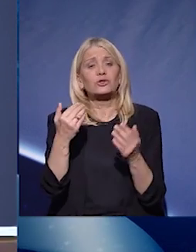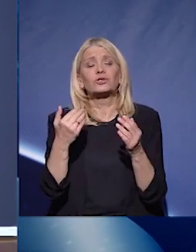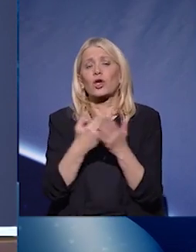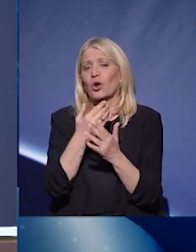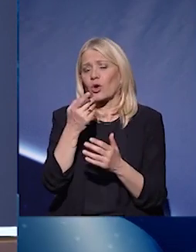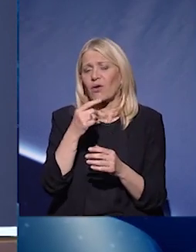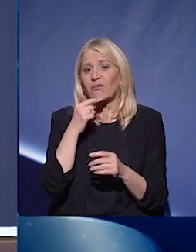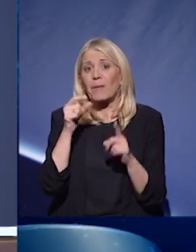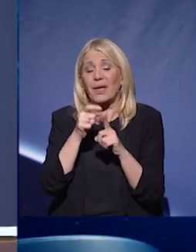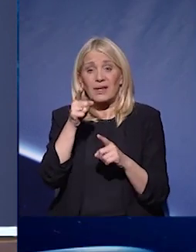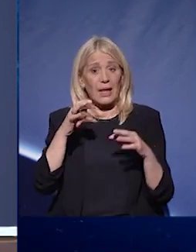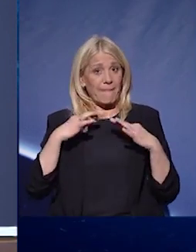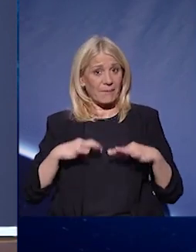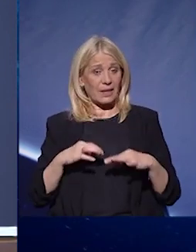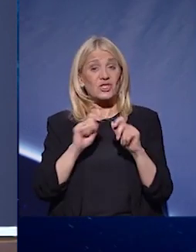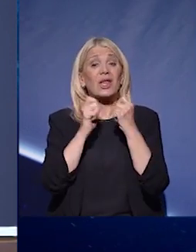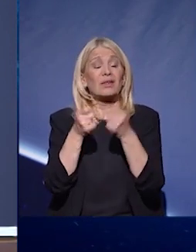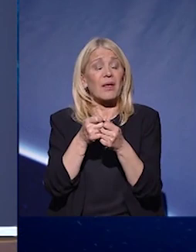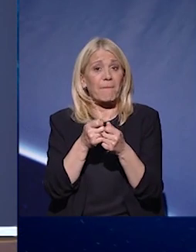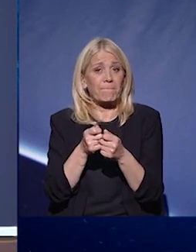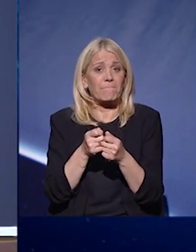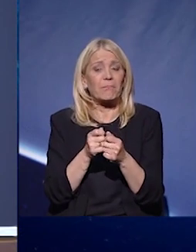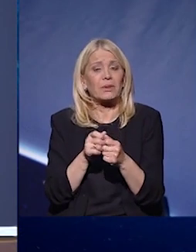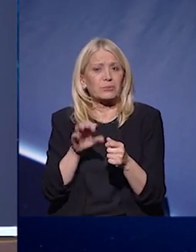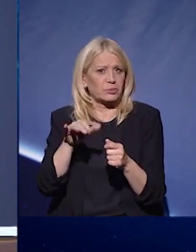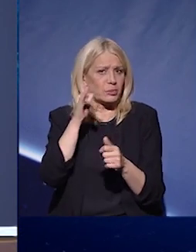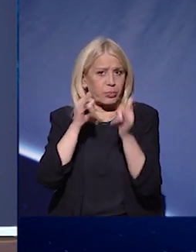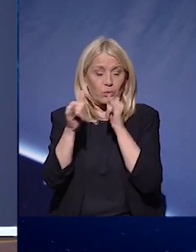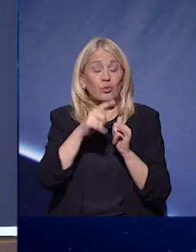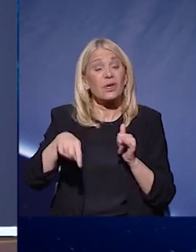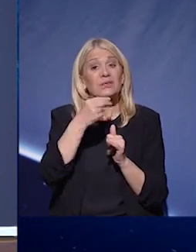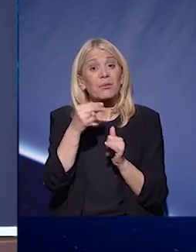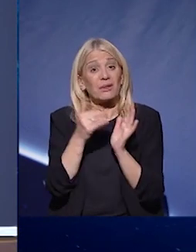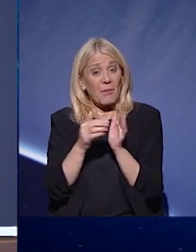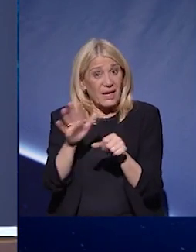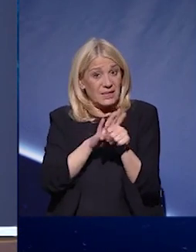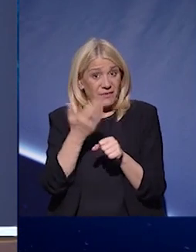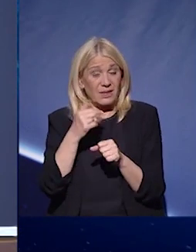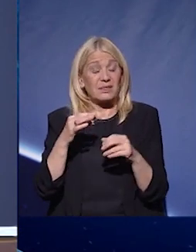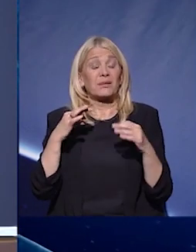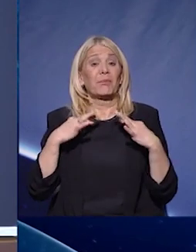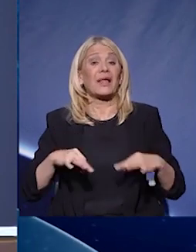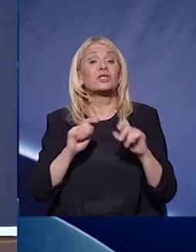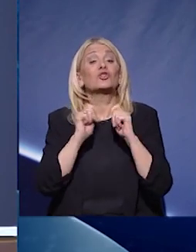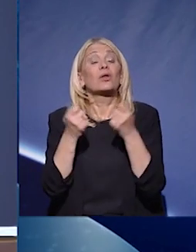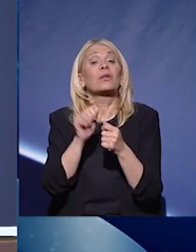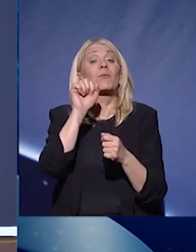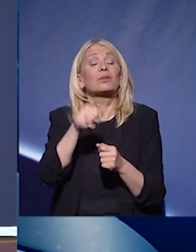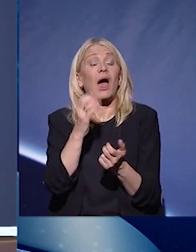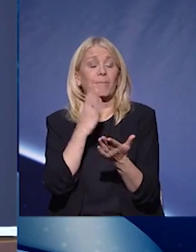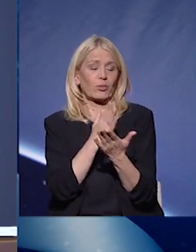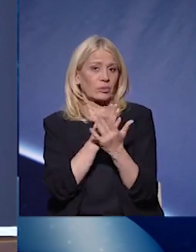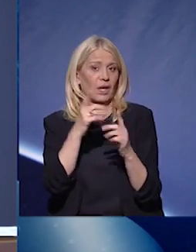Pazara, jer ipak se taj predsednički tim kreće po Srbiji. Zar ne mislite da trebaju svi iz predsedničkog tima da